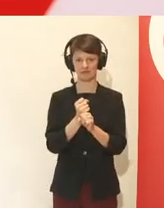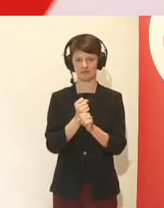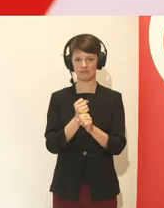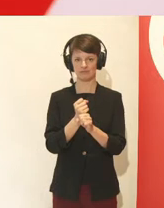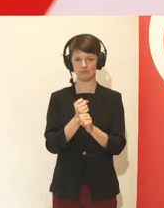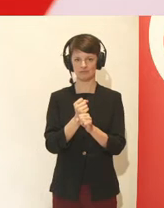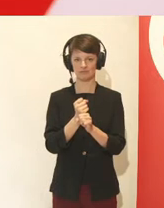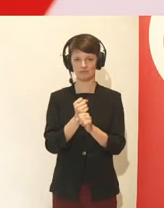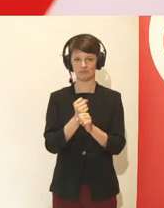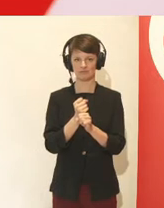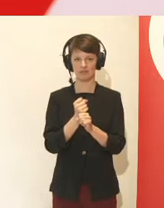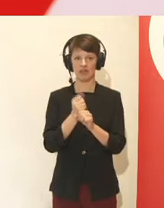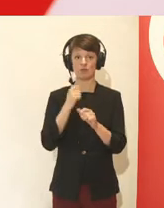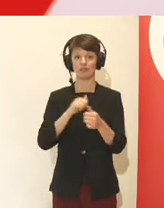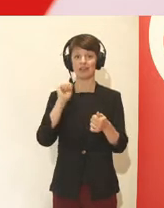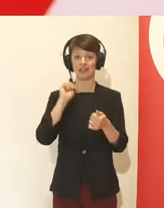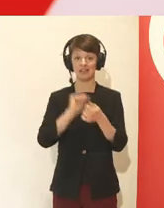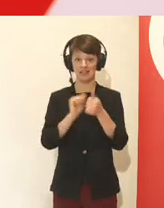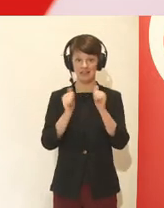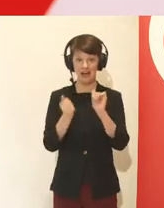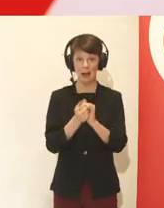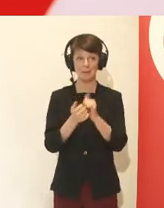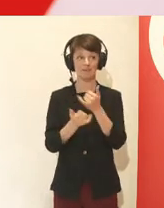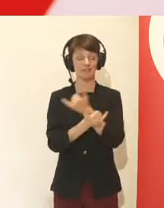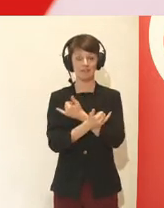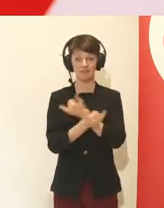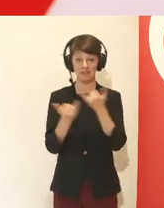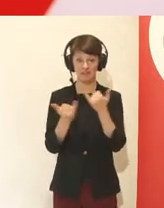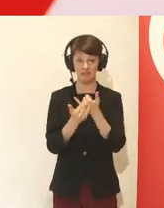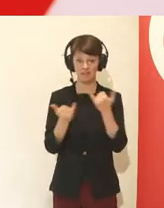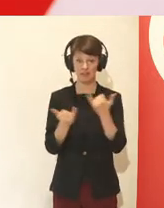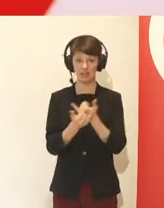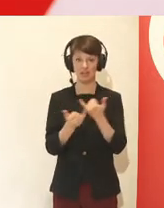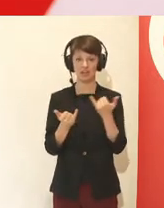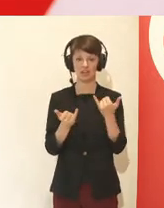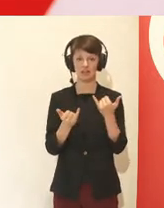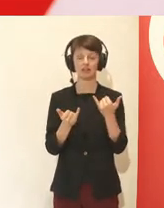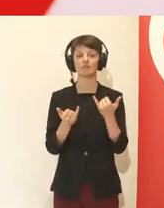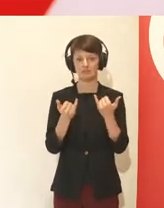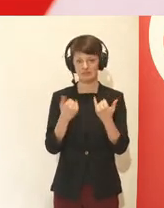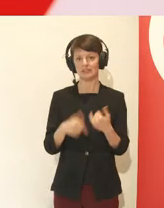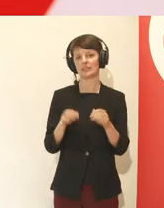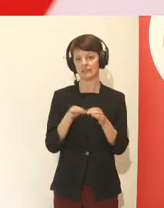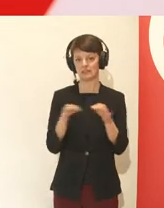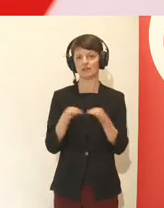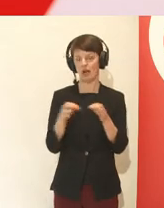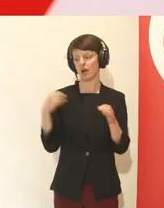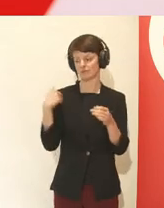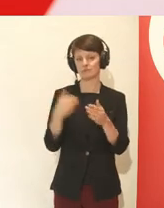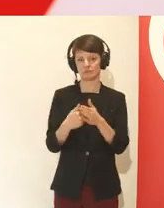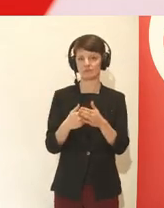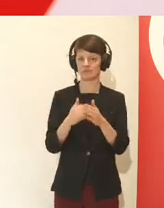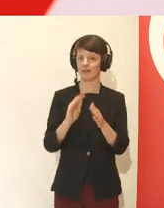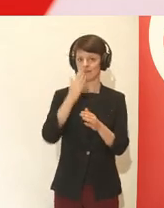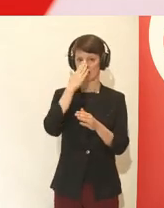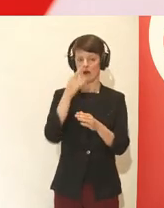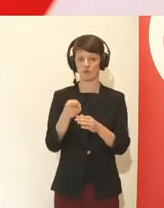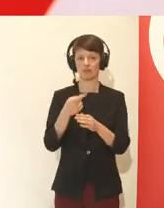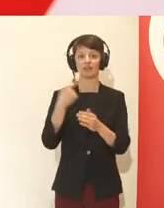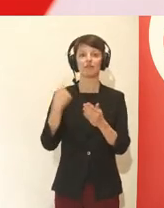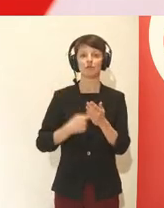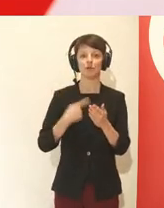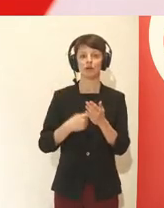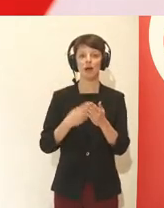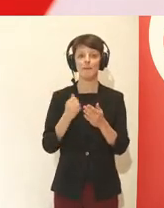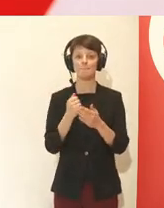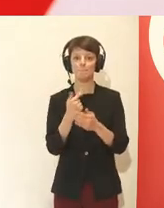zu kämpfen ist und wiederum zu kämpfen ist das haben wir diesen tagen wieder gemerkt um die forderung das in